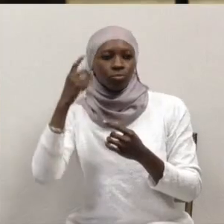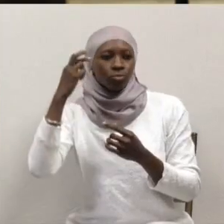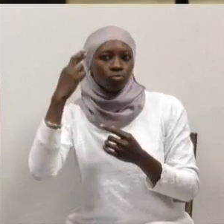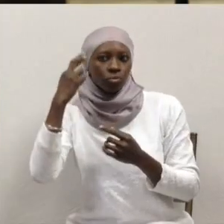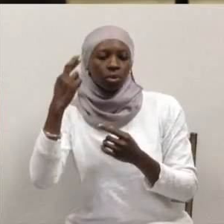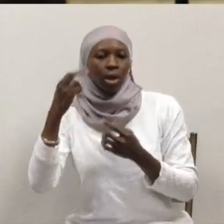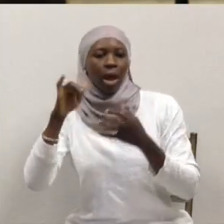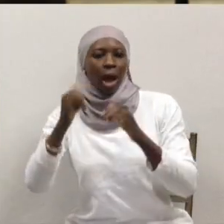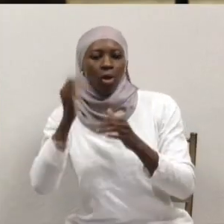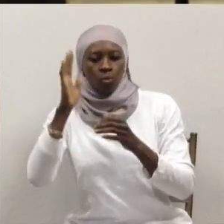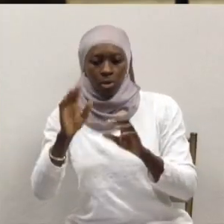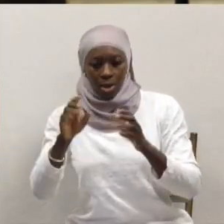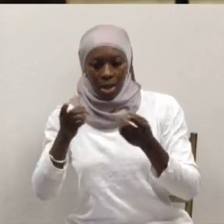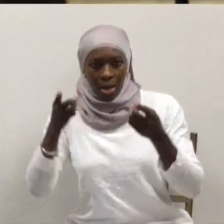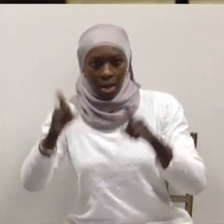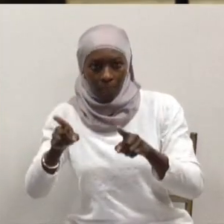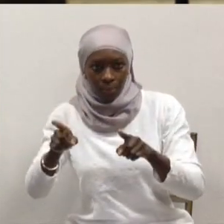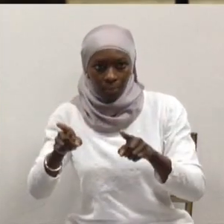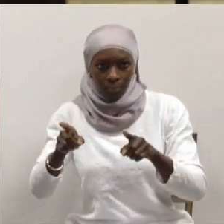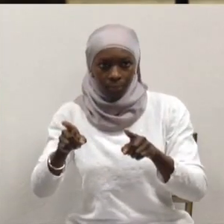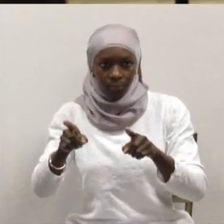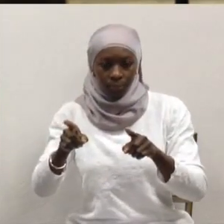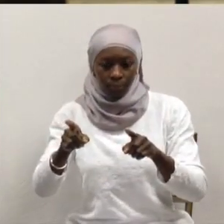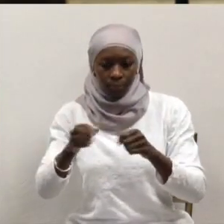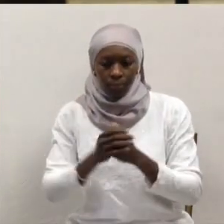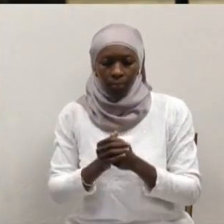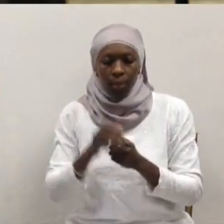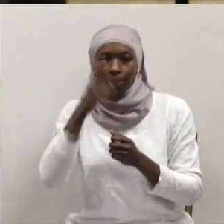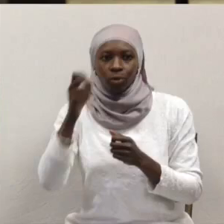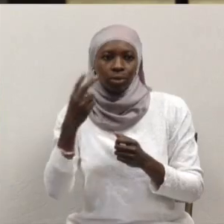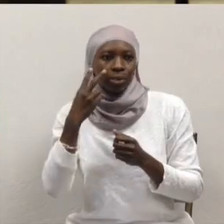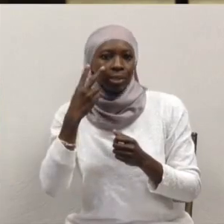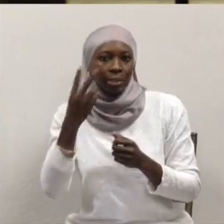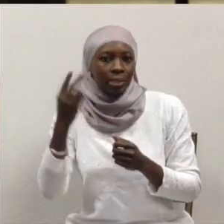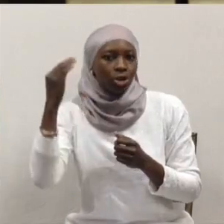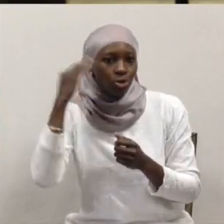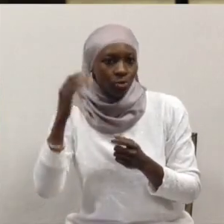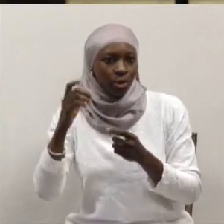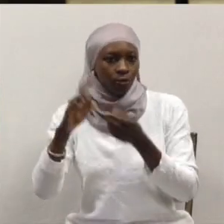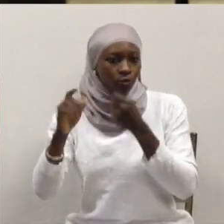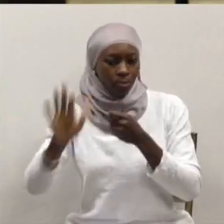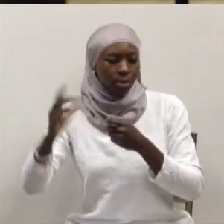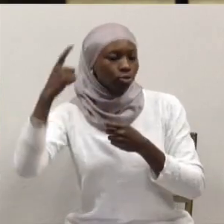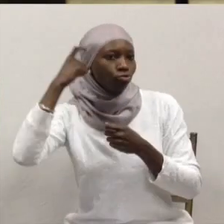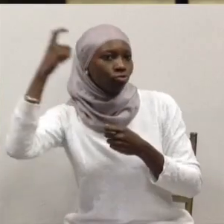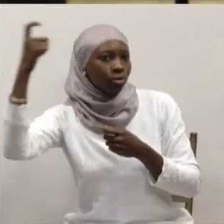the vision of His Prophet in truth. لَتَدْخُلُنَّ الْمَسْجِدَ الْحَرَامَ إِنْ شَاءَ اللَّهُ